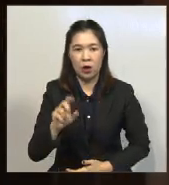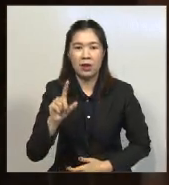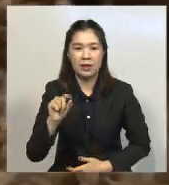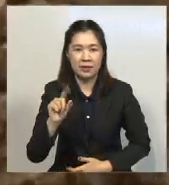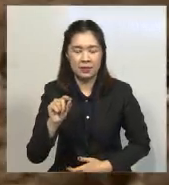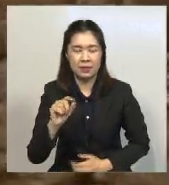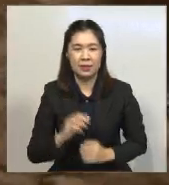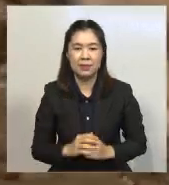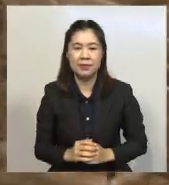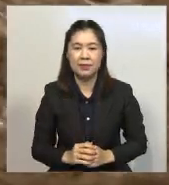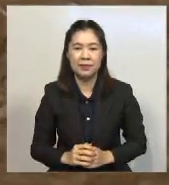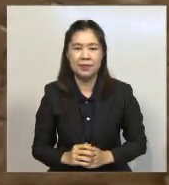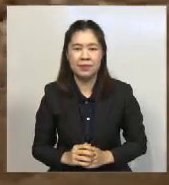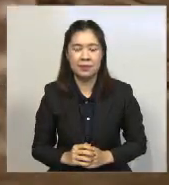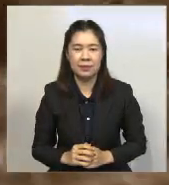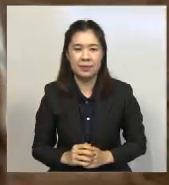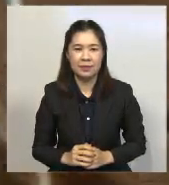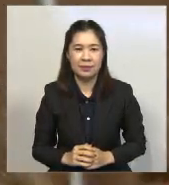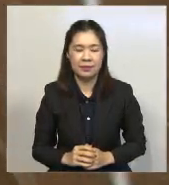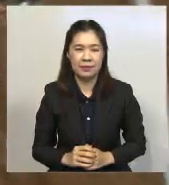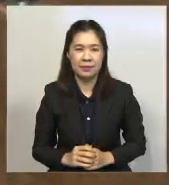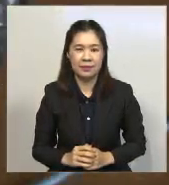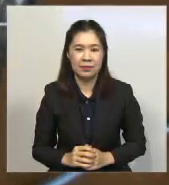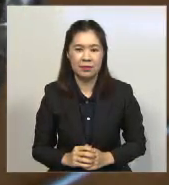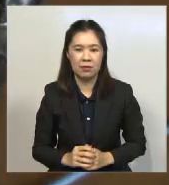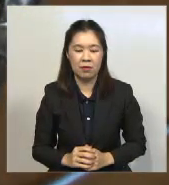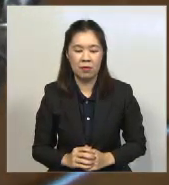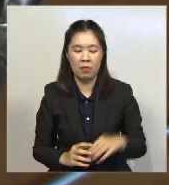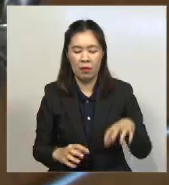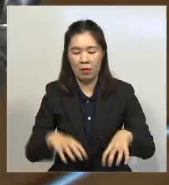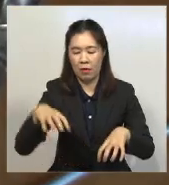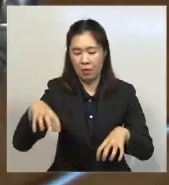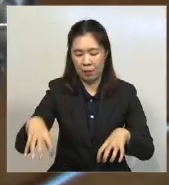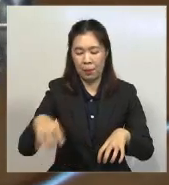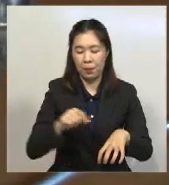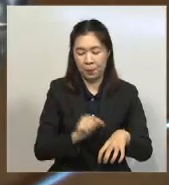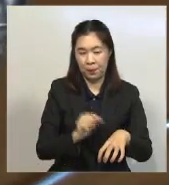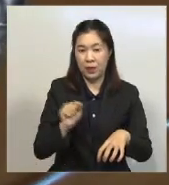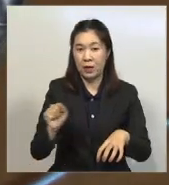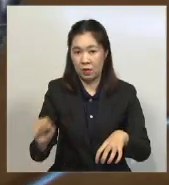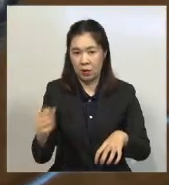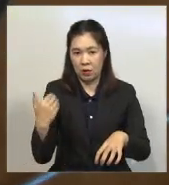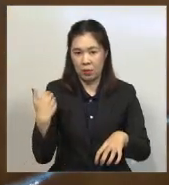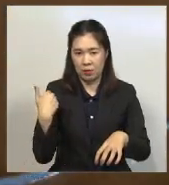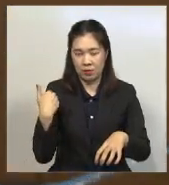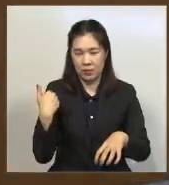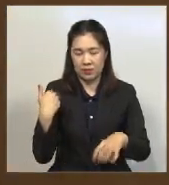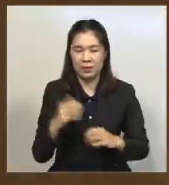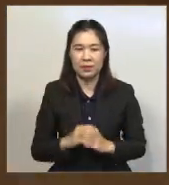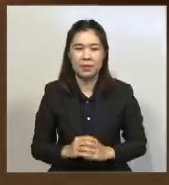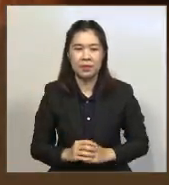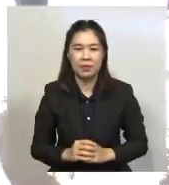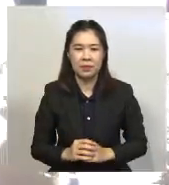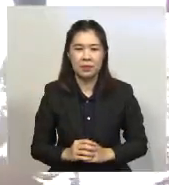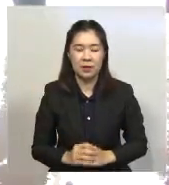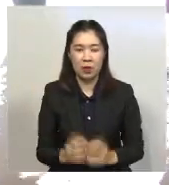ค่ะอย่างไรก็ตามนะคะทั้งสองพื้นที่ทั้งบ้านลัดทรายมูลแล้วก็ที่ตำบลทับพึ่งแห่งนี้นะคะ